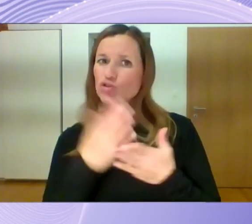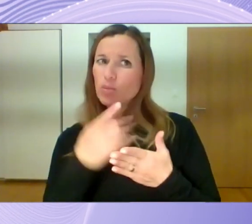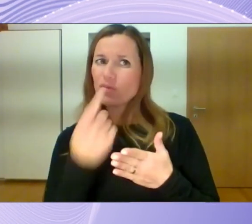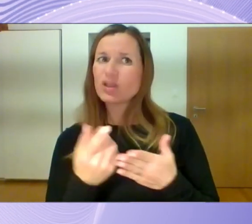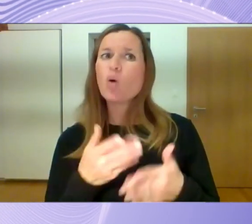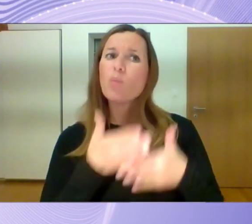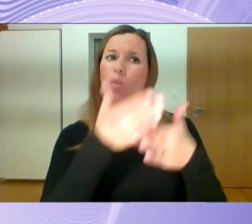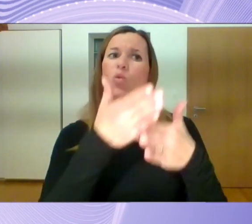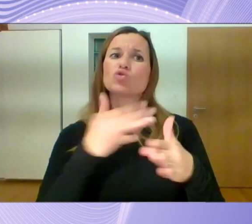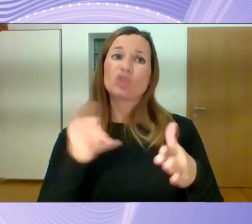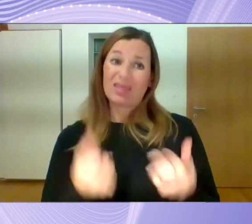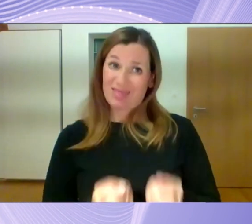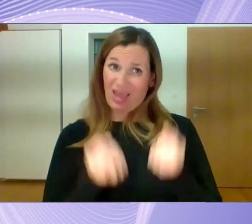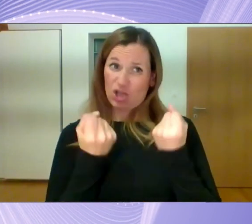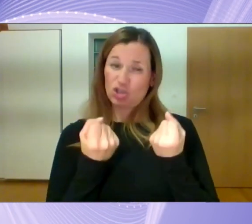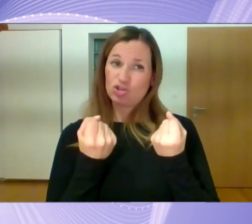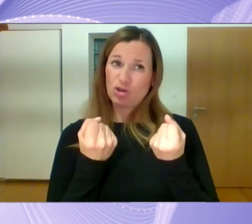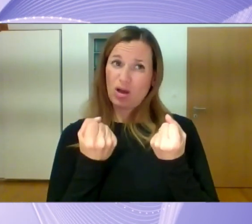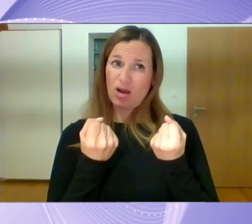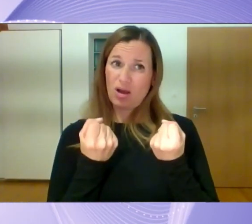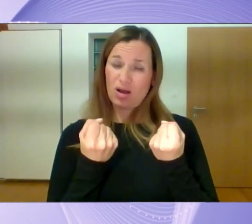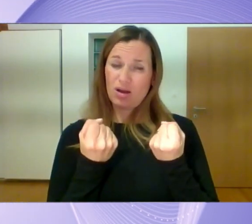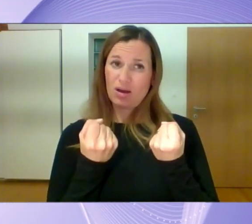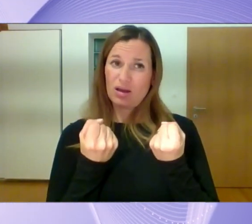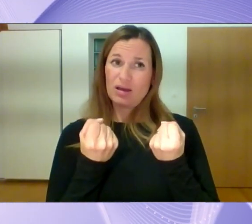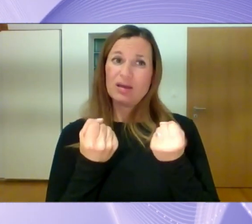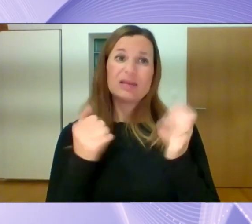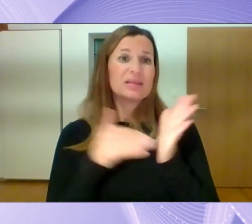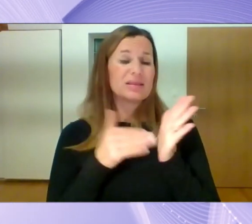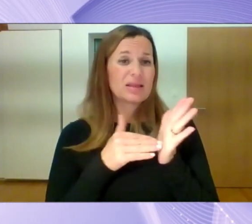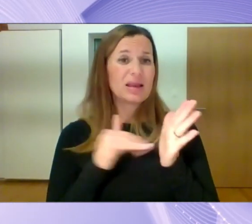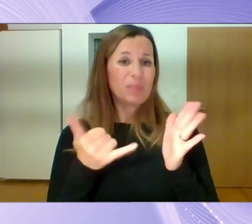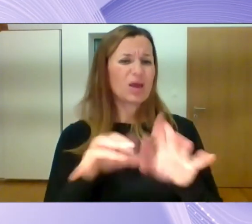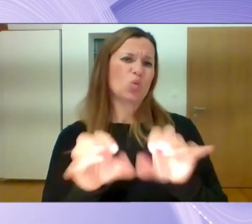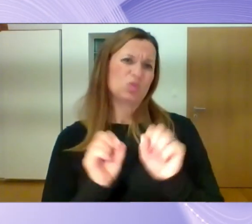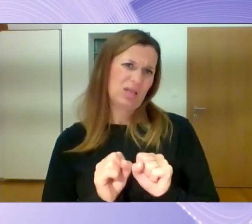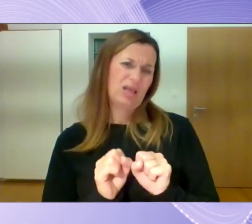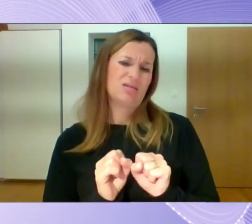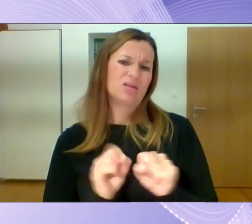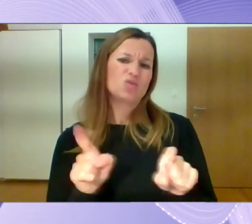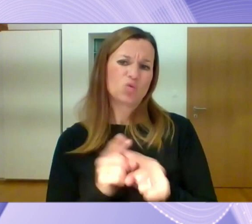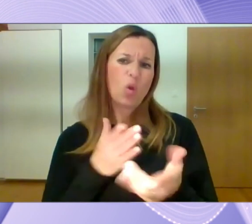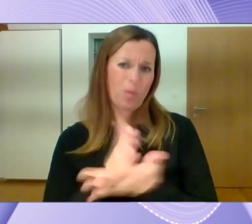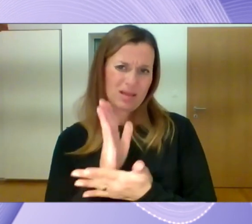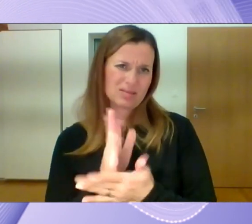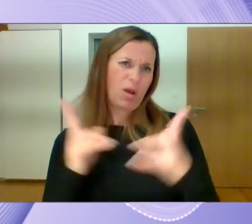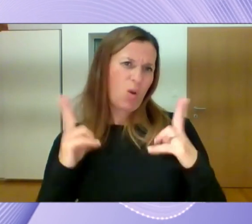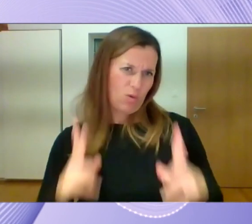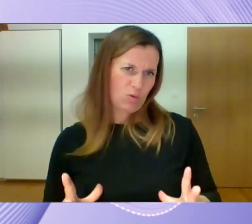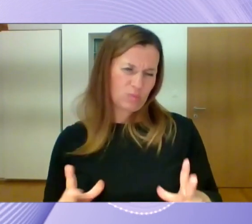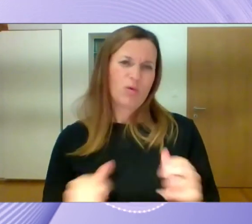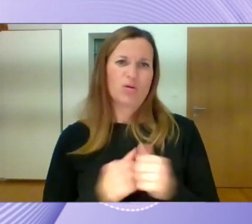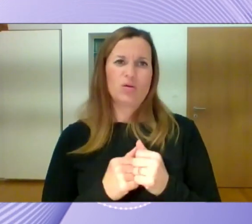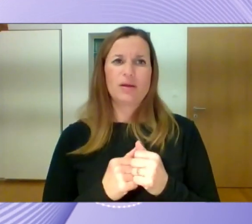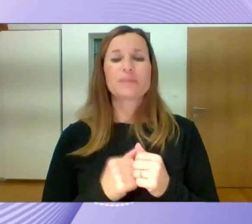težka, kot smo tudi prej že rekli lahko, in je treba si vzeti od časa do časa vdih. To se je